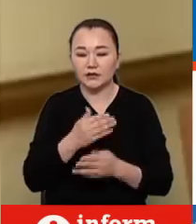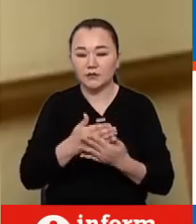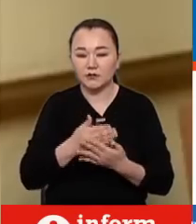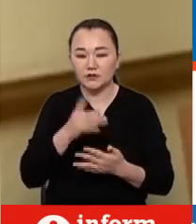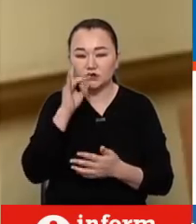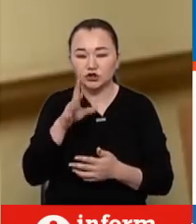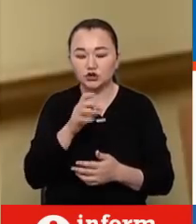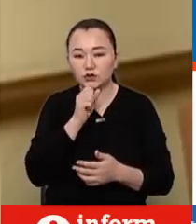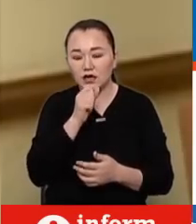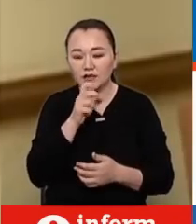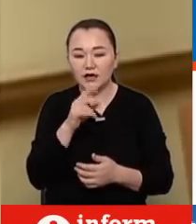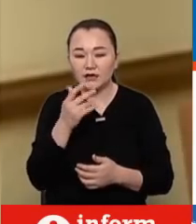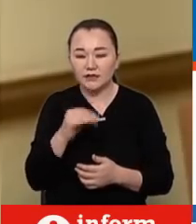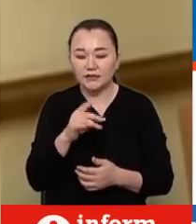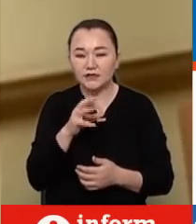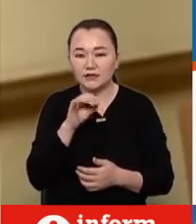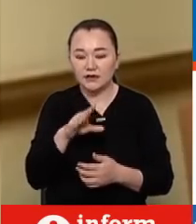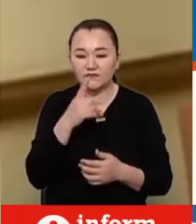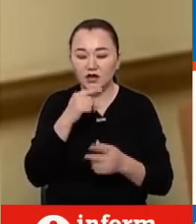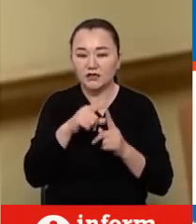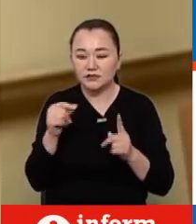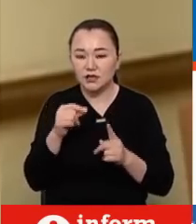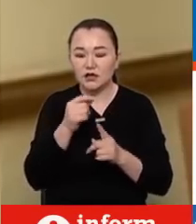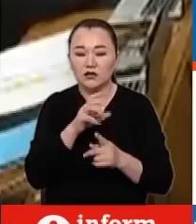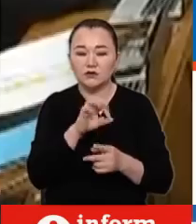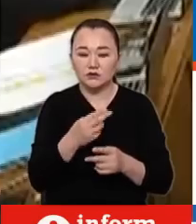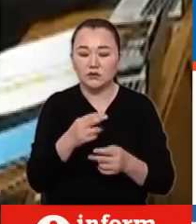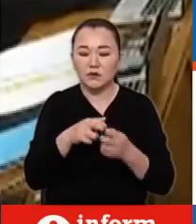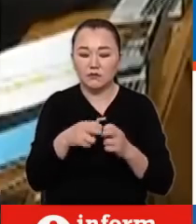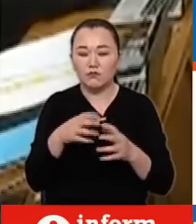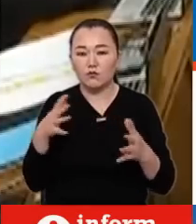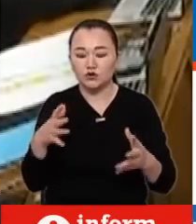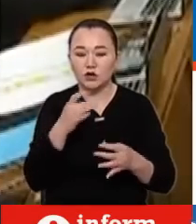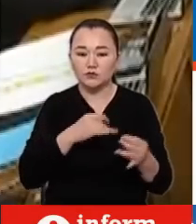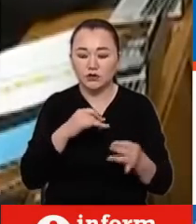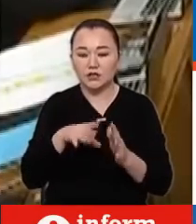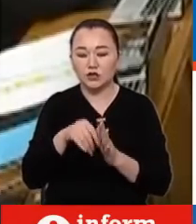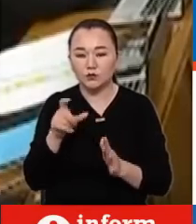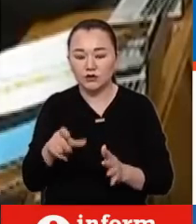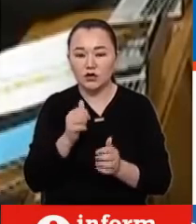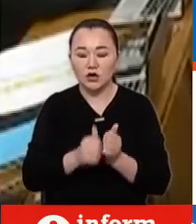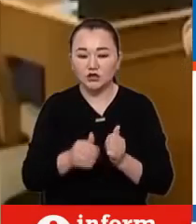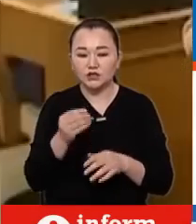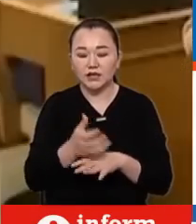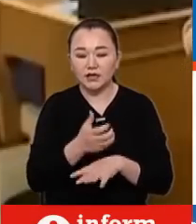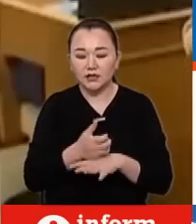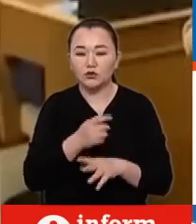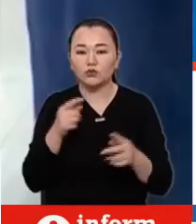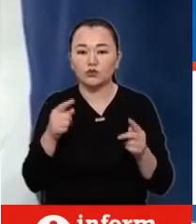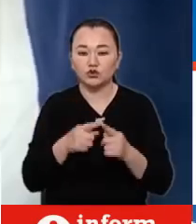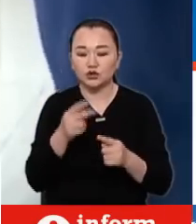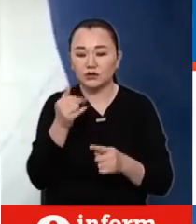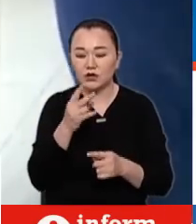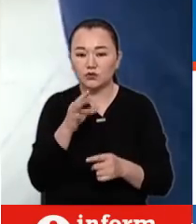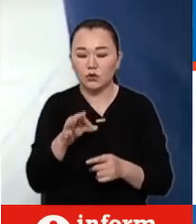белгілі журналист Нартай Сәрсенғалиев YouTube арнасында әлеуметтік мәселелерді көп қозғайды. Депутат әр шығарылымнан ақша түсетінін растайды,